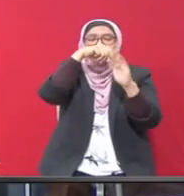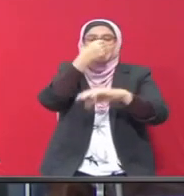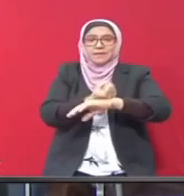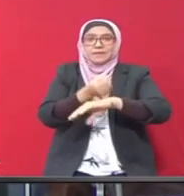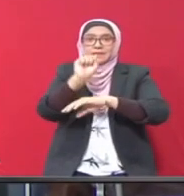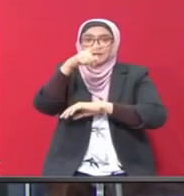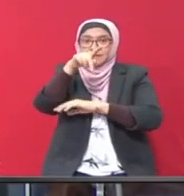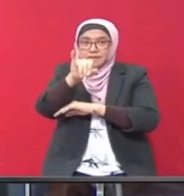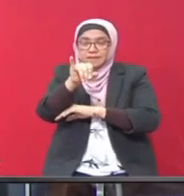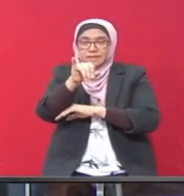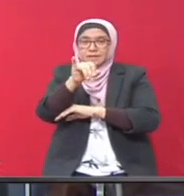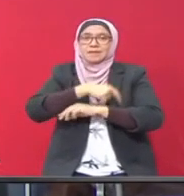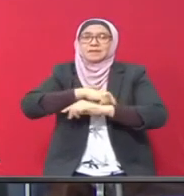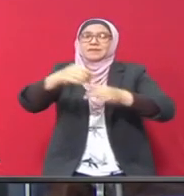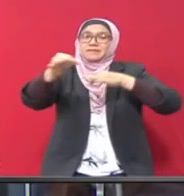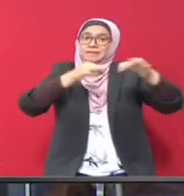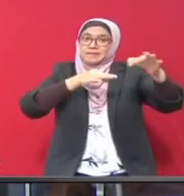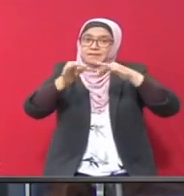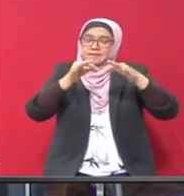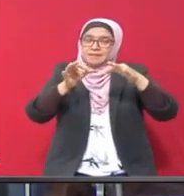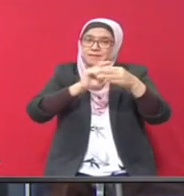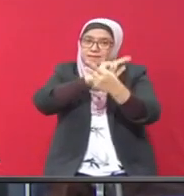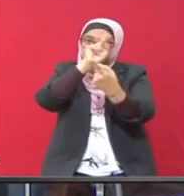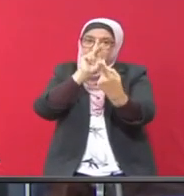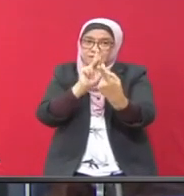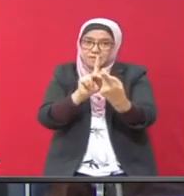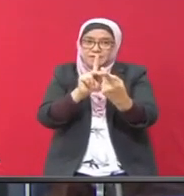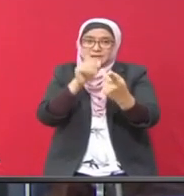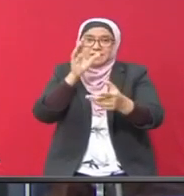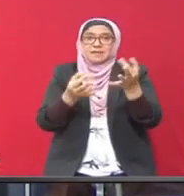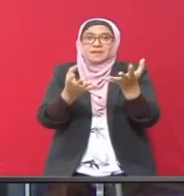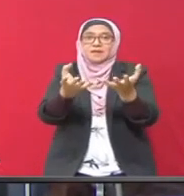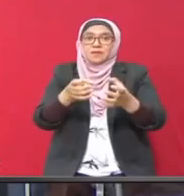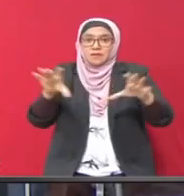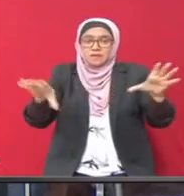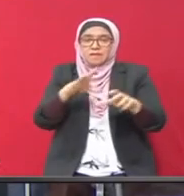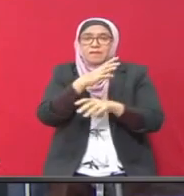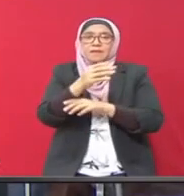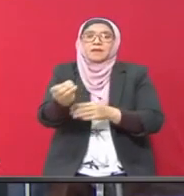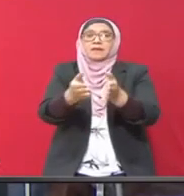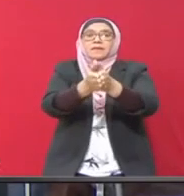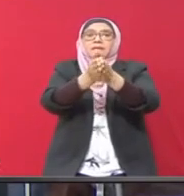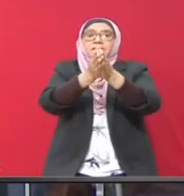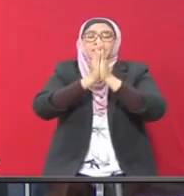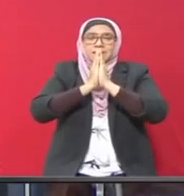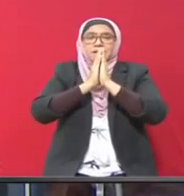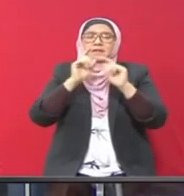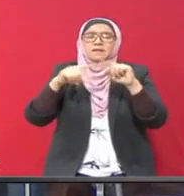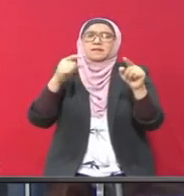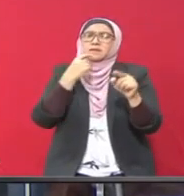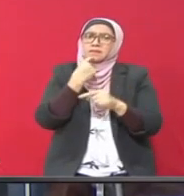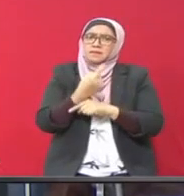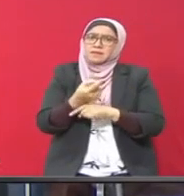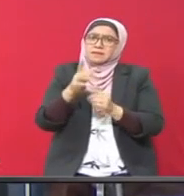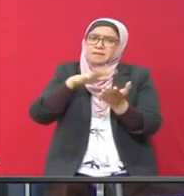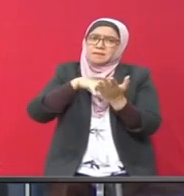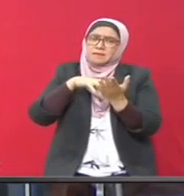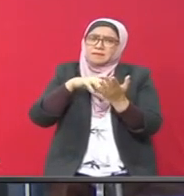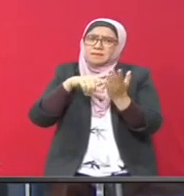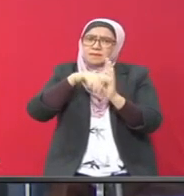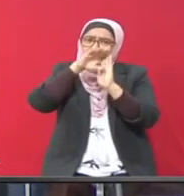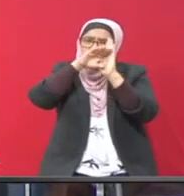ia ingin dilaksanakan dan pohon jawaban berkenaan kekangan hak demokrasi pengundi